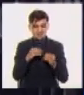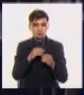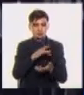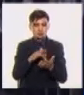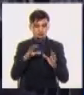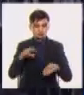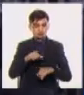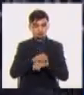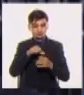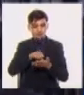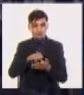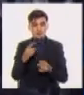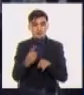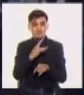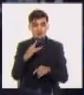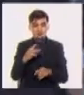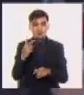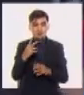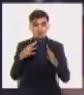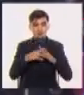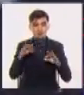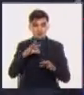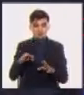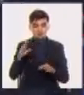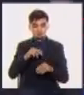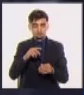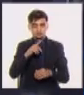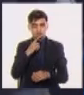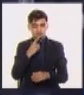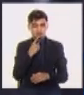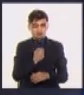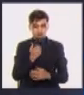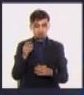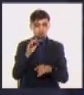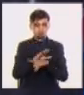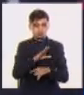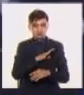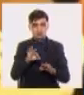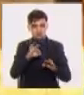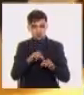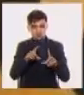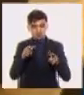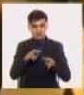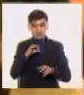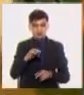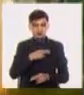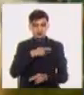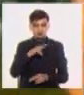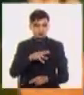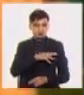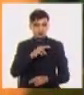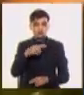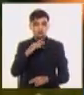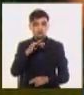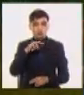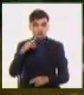после второй мировой войны объявила полной мобилизации нацгвардии аналогичные меры приняли и в лос-анджелесе гибель джорджа флойда вызвало